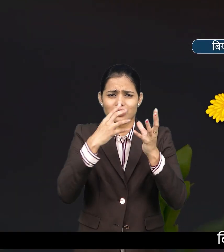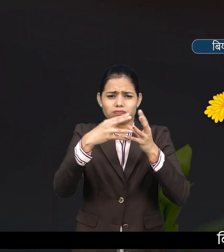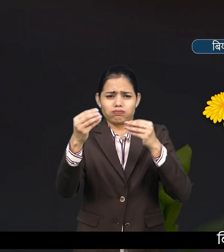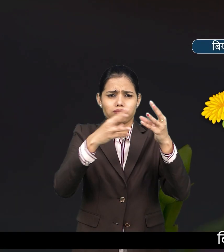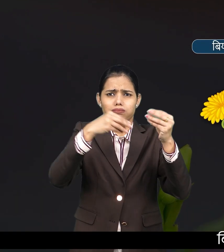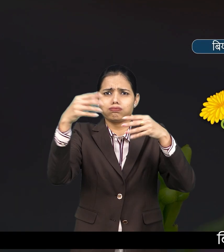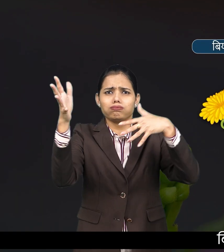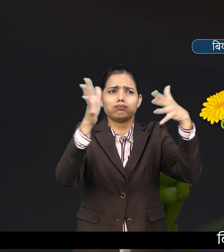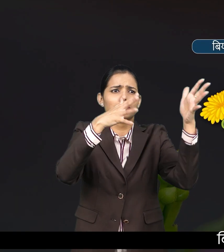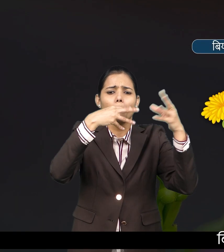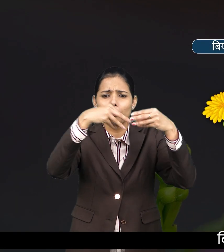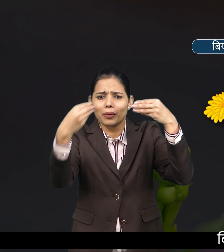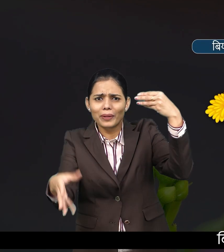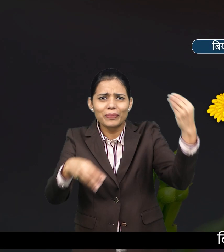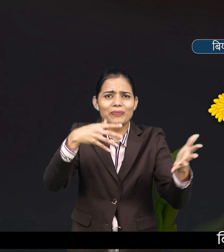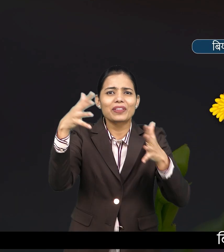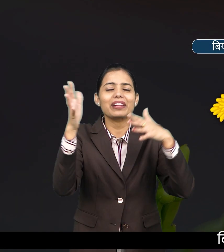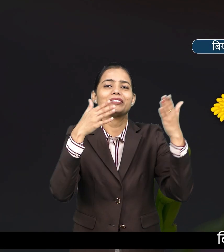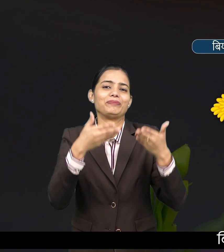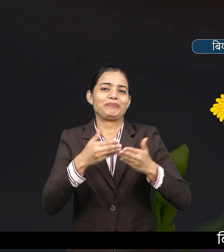बियाणे प्रसार।